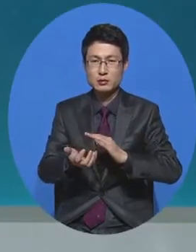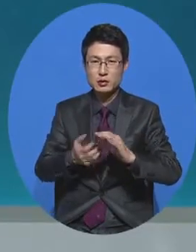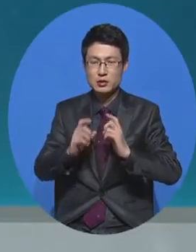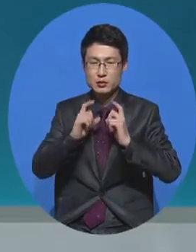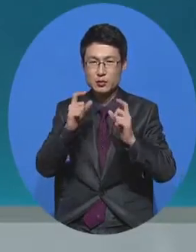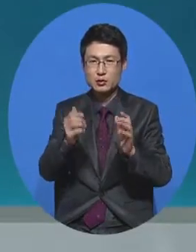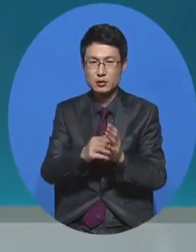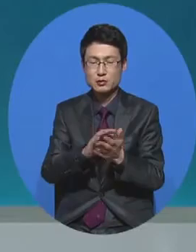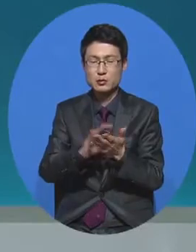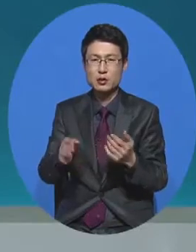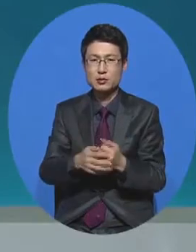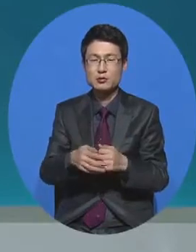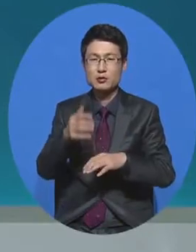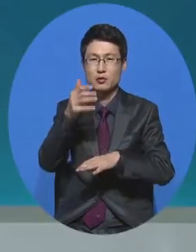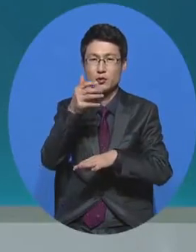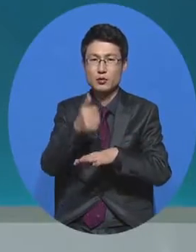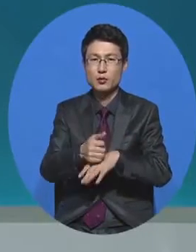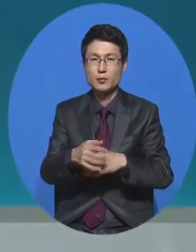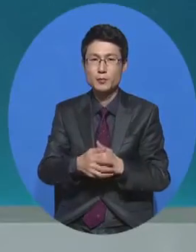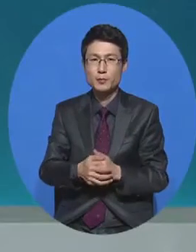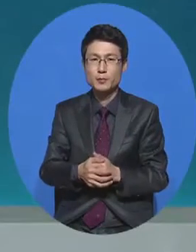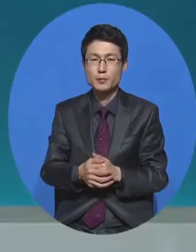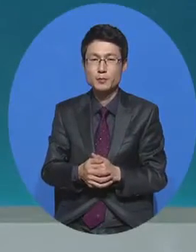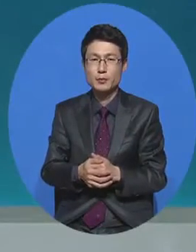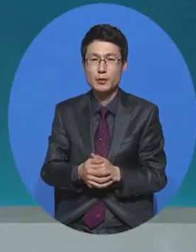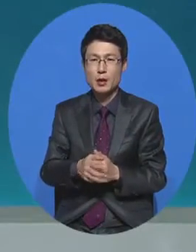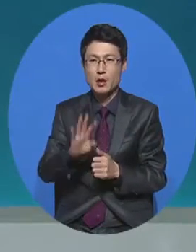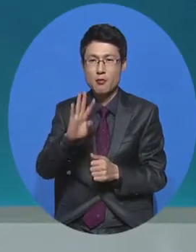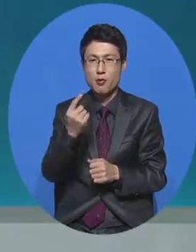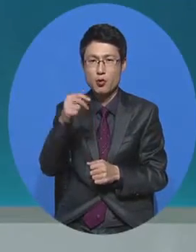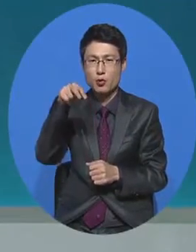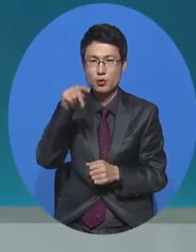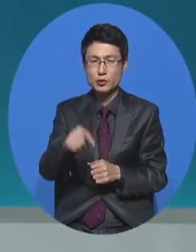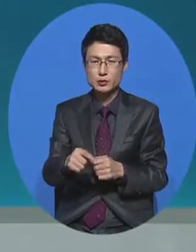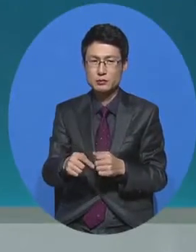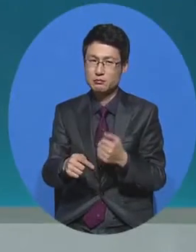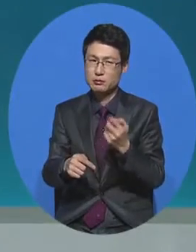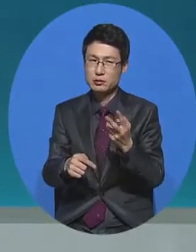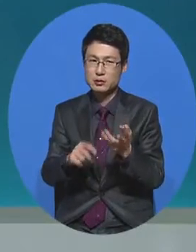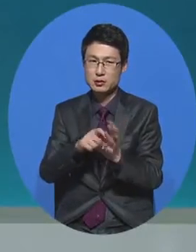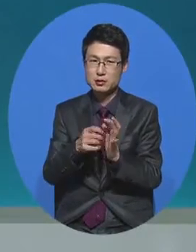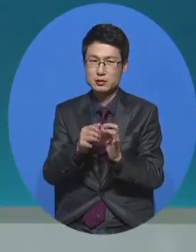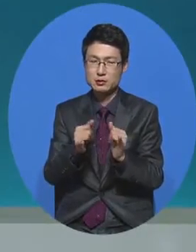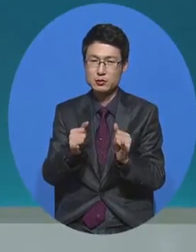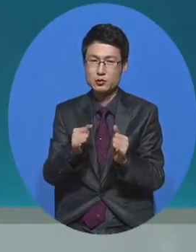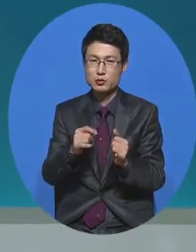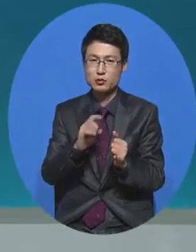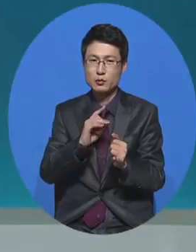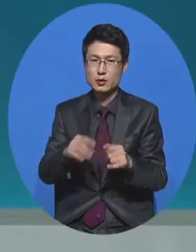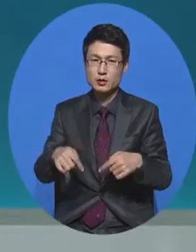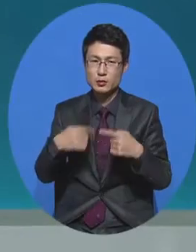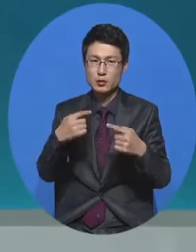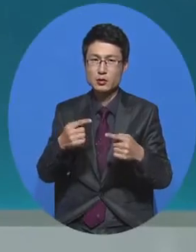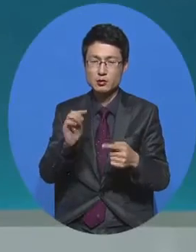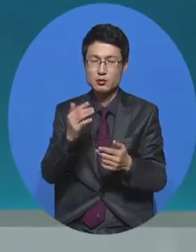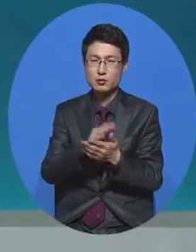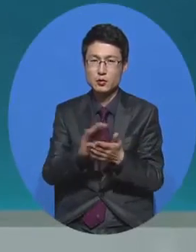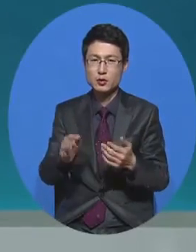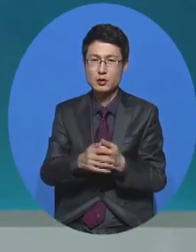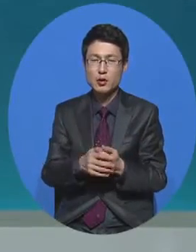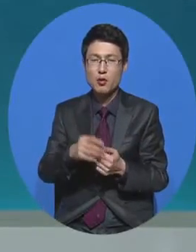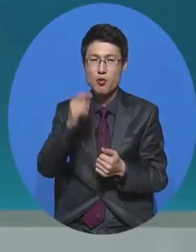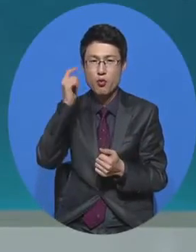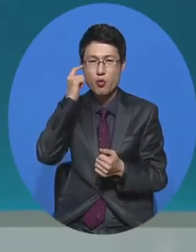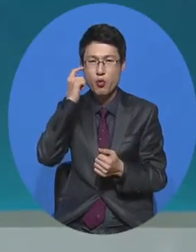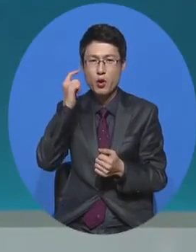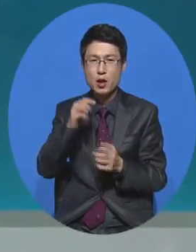2 사실은 그 결과로 이렇게 보수 우희 몇 사람만 참여하는 이런 상황이 발생하게 되는데요 역으로 왜